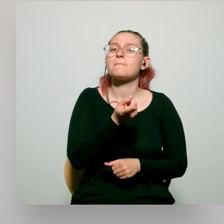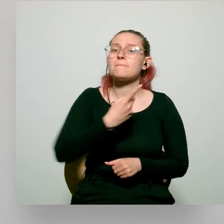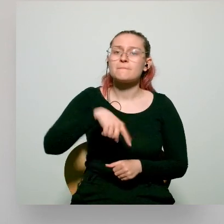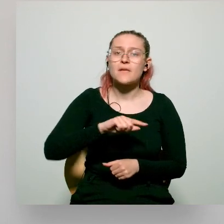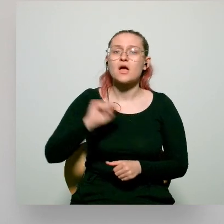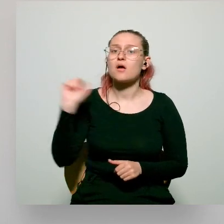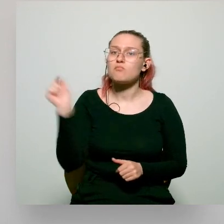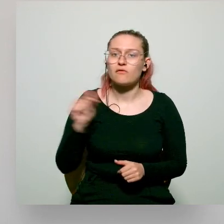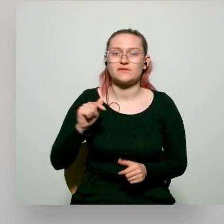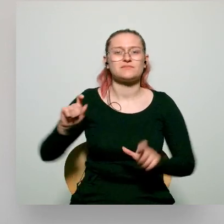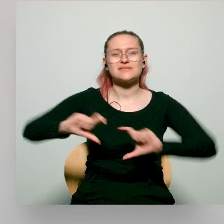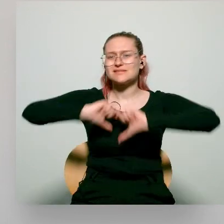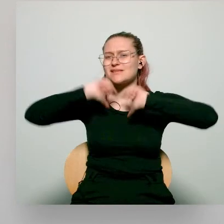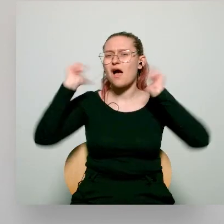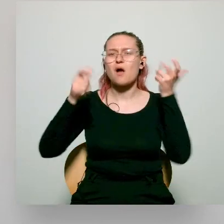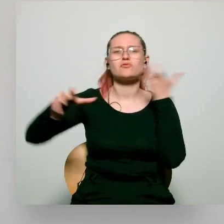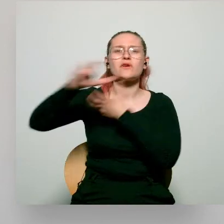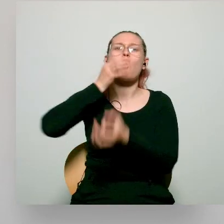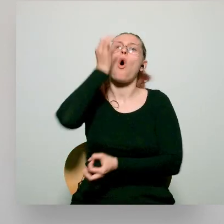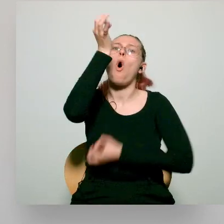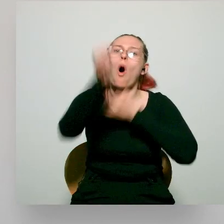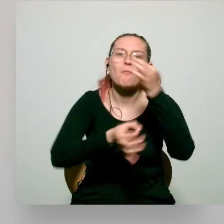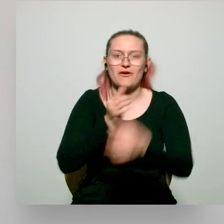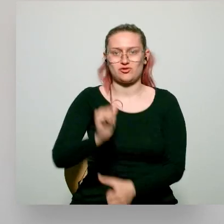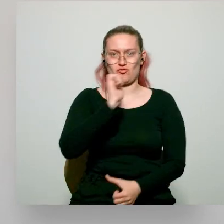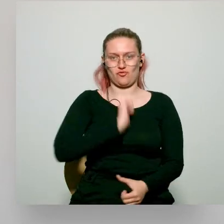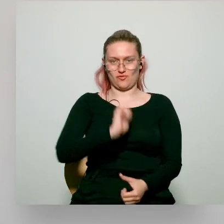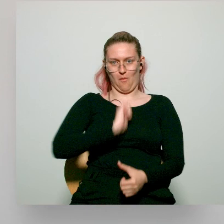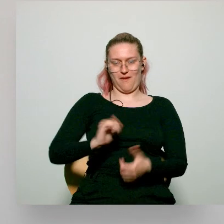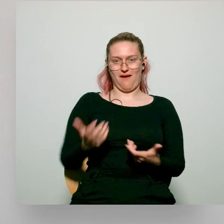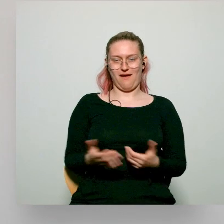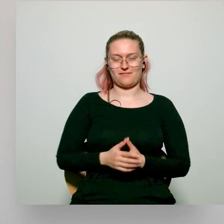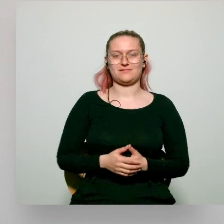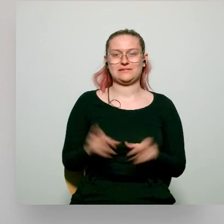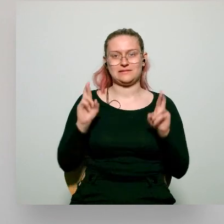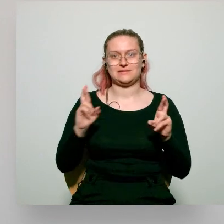mam nadzieję, że zwyciężymy i tak się stanie. Dziękuję.